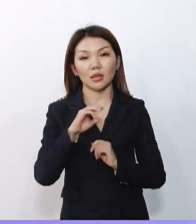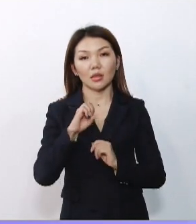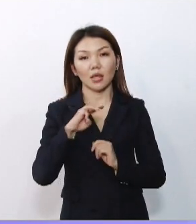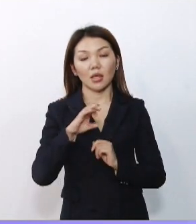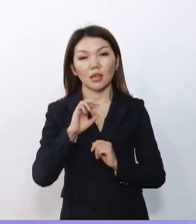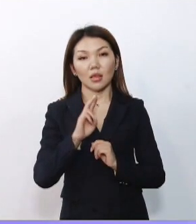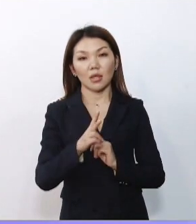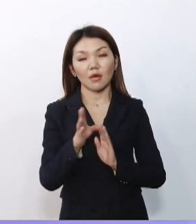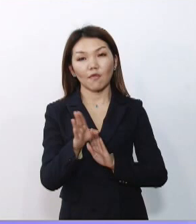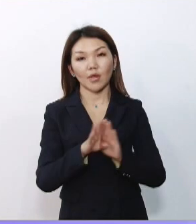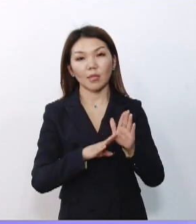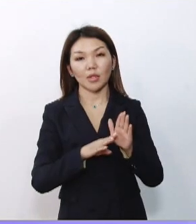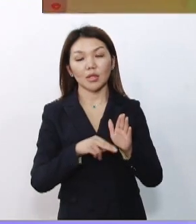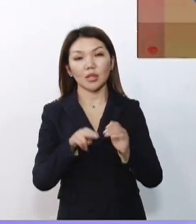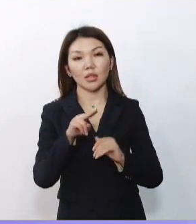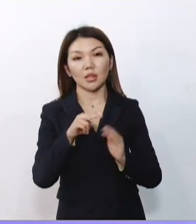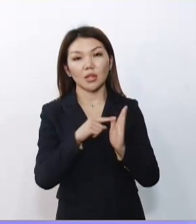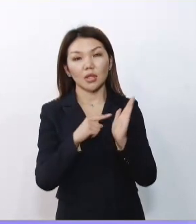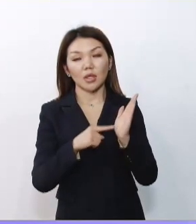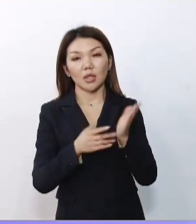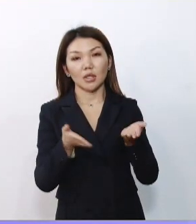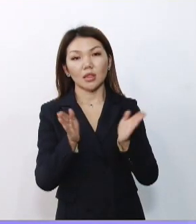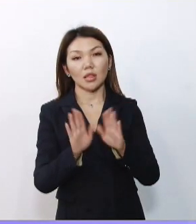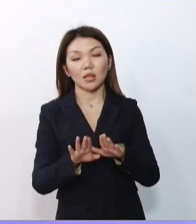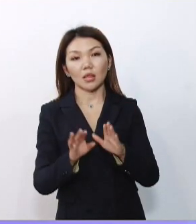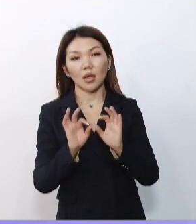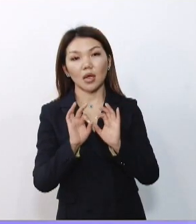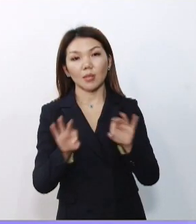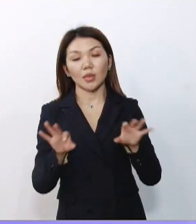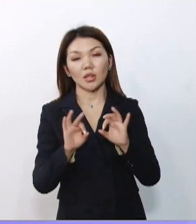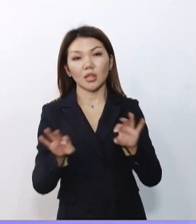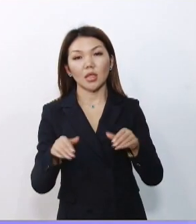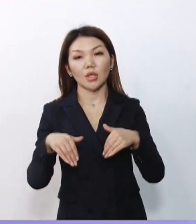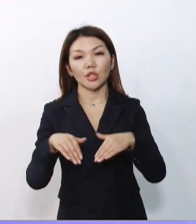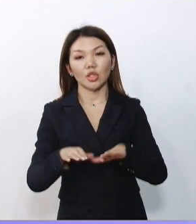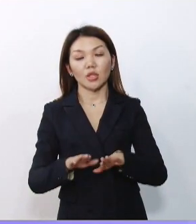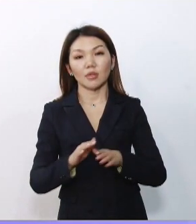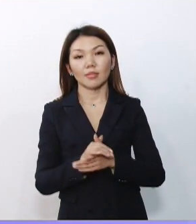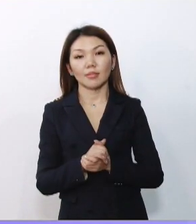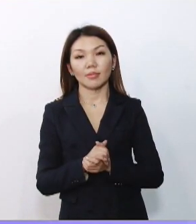Выполните деление с остатком, объясняя решение.